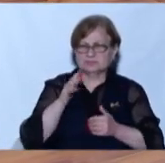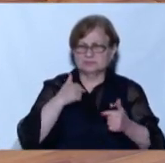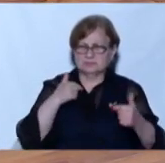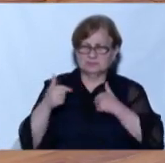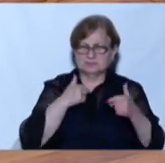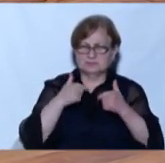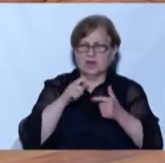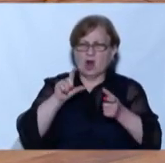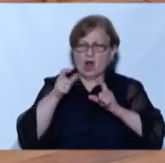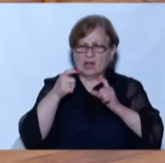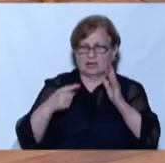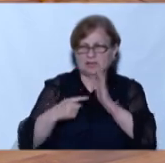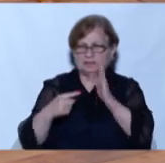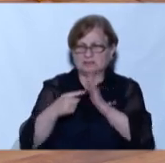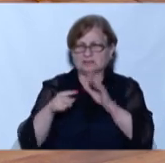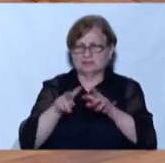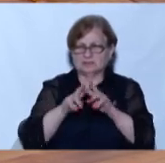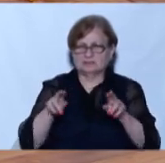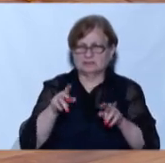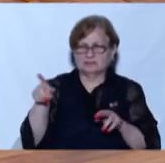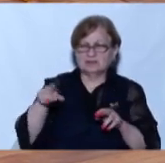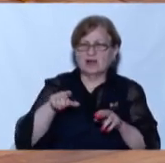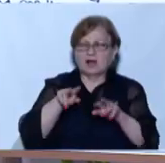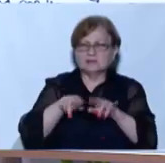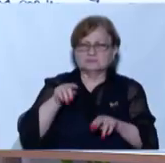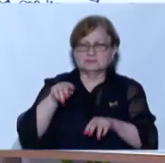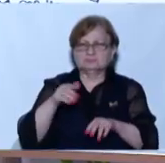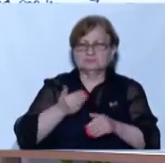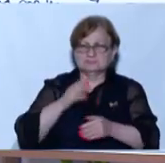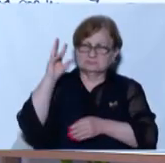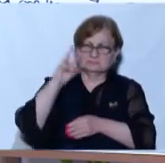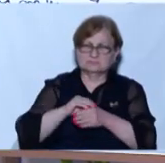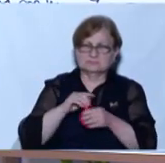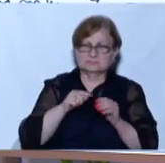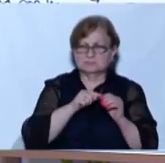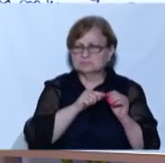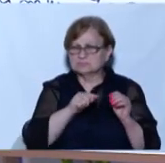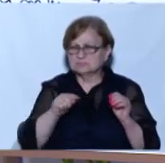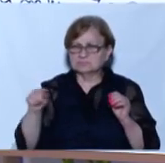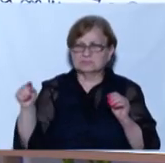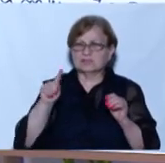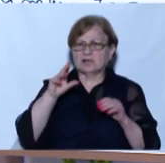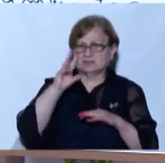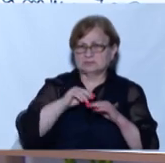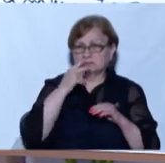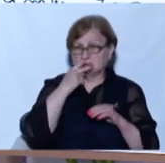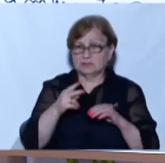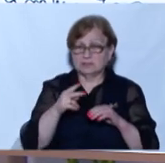აი ეკალზე ფეხში შველა ნავალი ცხოვრება არის გურამიშვილისა, ეს რო სულ გასათვალისწინებელი აღმოჩნდეს